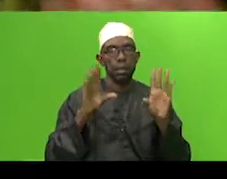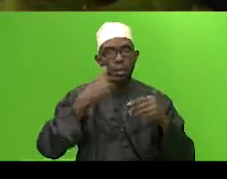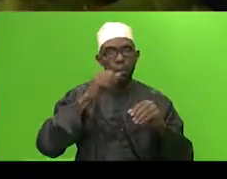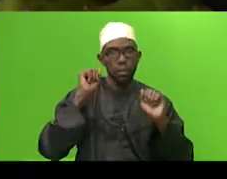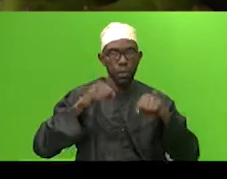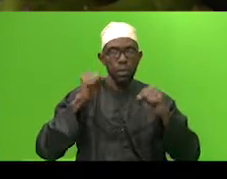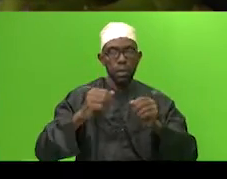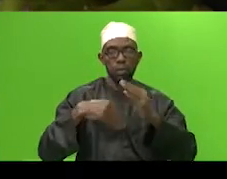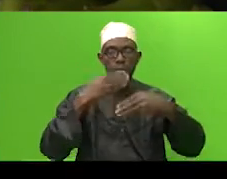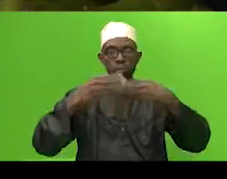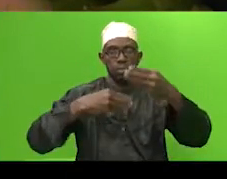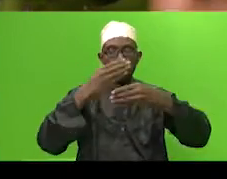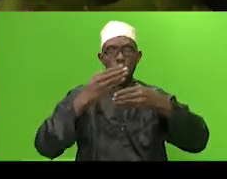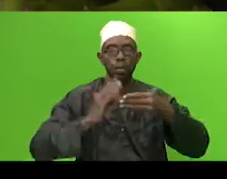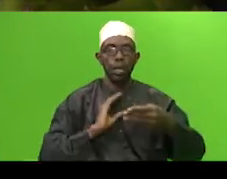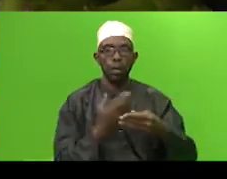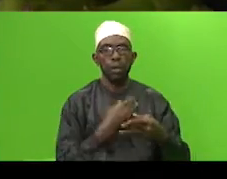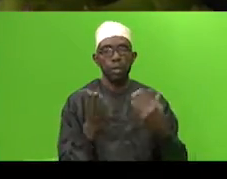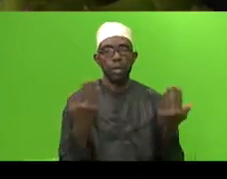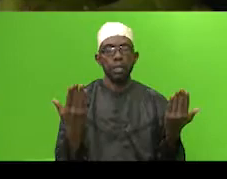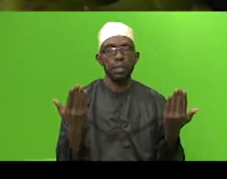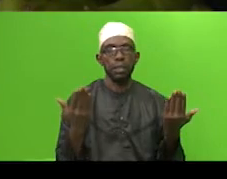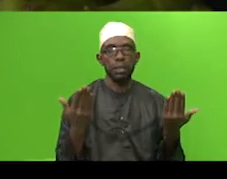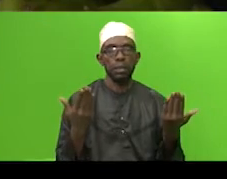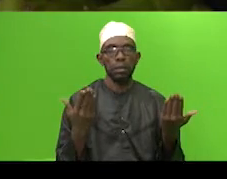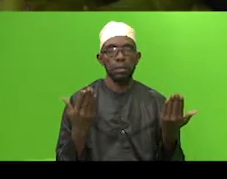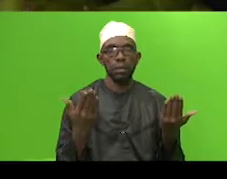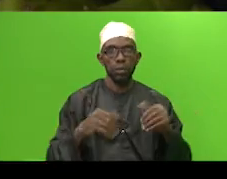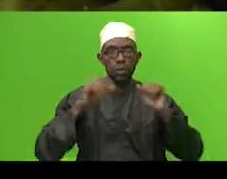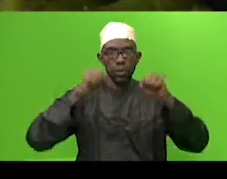tunaweza kufunga vitu zetu kwa kiwango kile